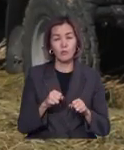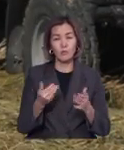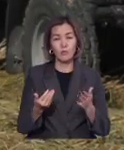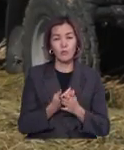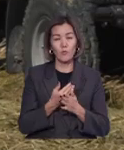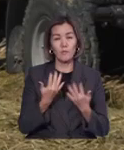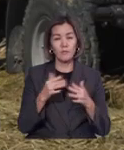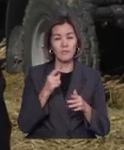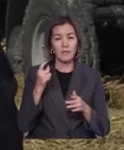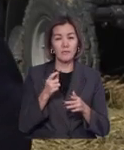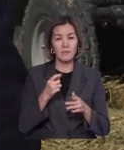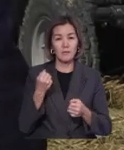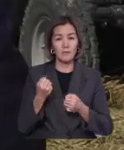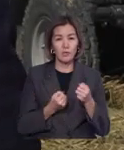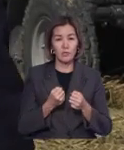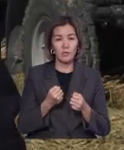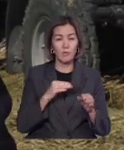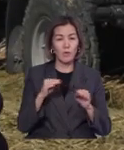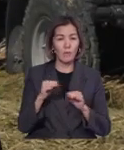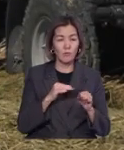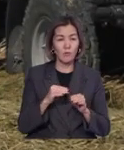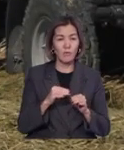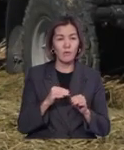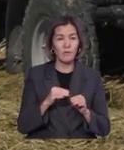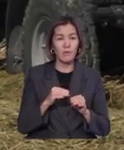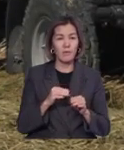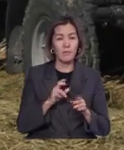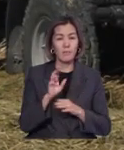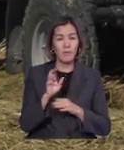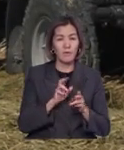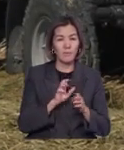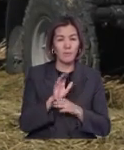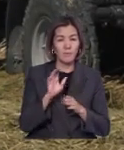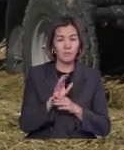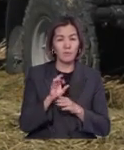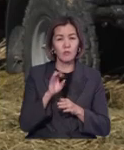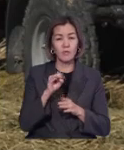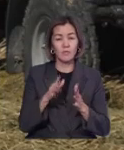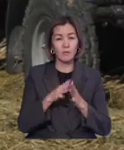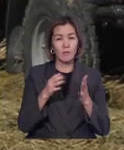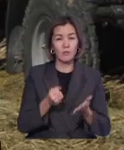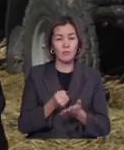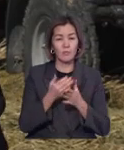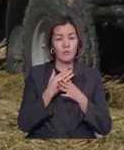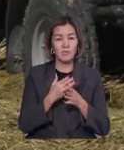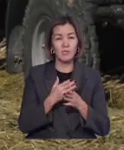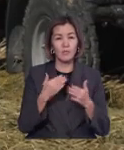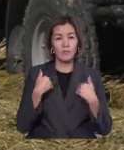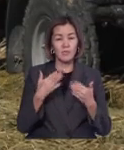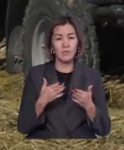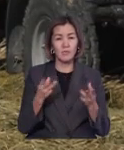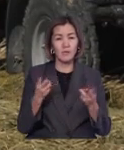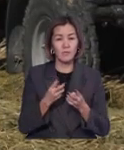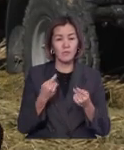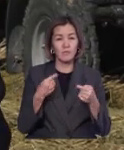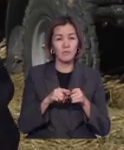современным сельскохозяйственным машинам и оборудованию. В частности, производство риса получает значительную поддержку в виде предоставления